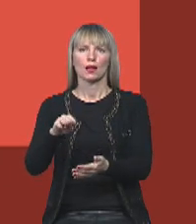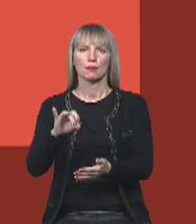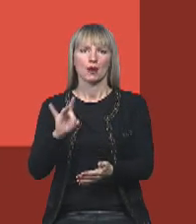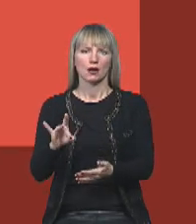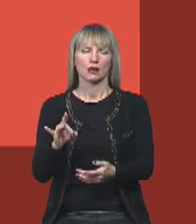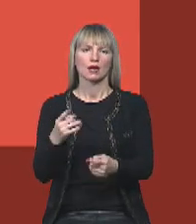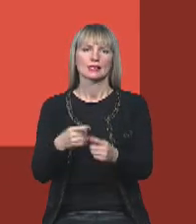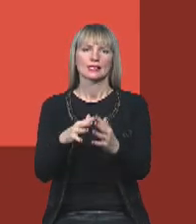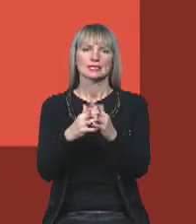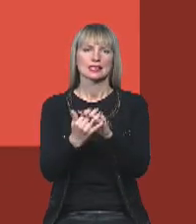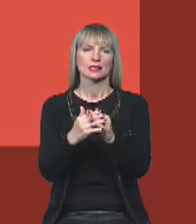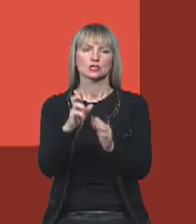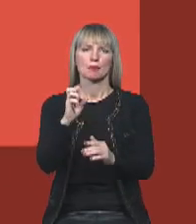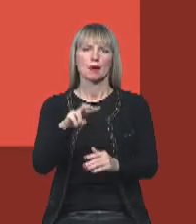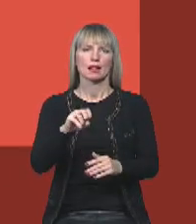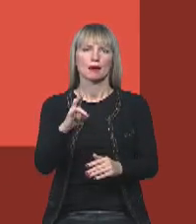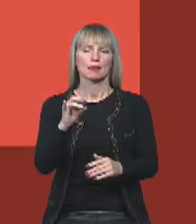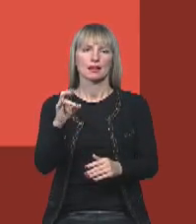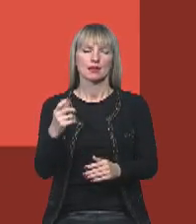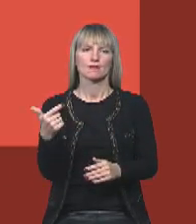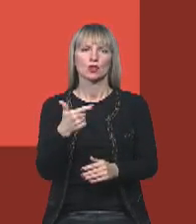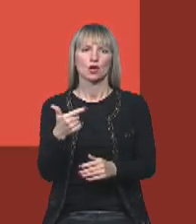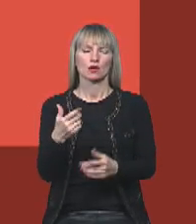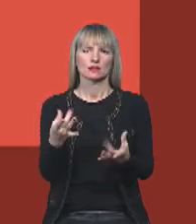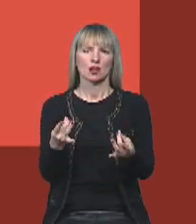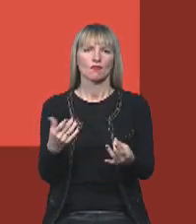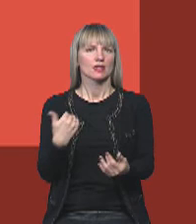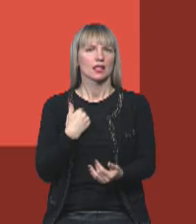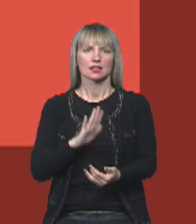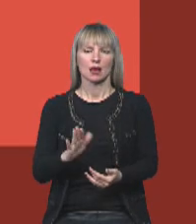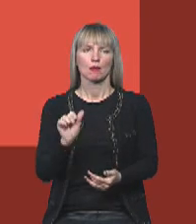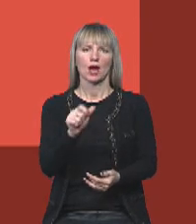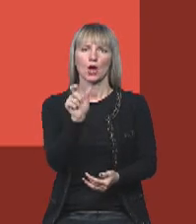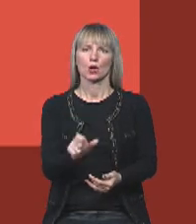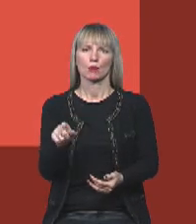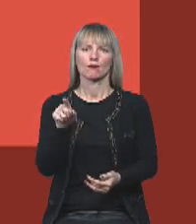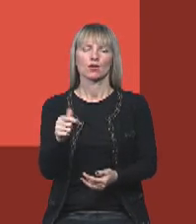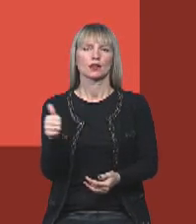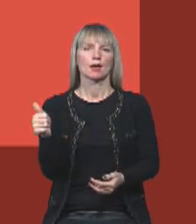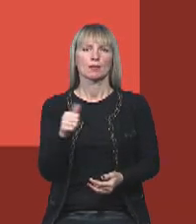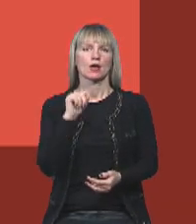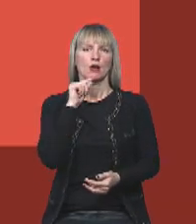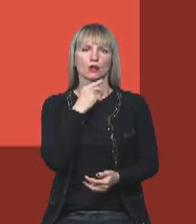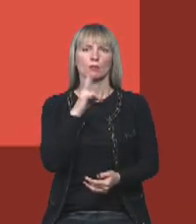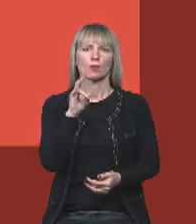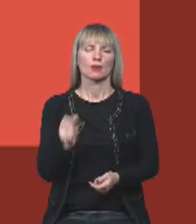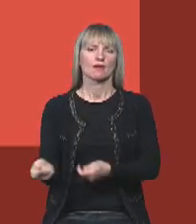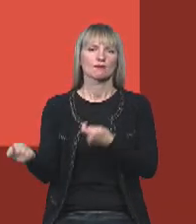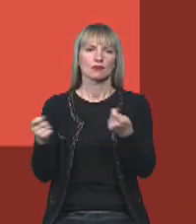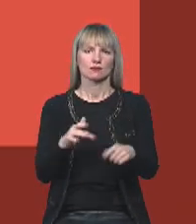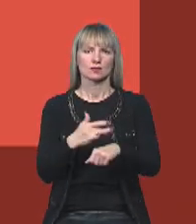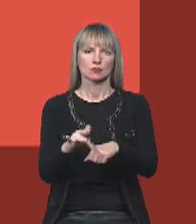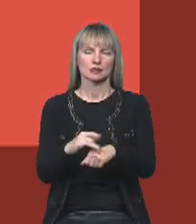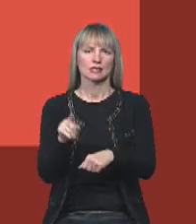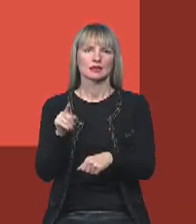селище Балабіно. Суть така. Вторинна сировина належить не нам, а громаді. Вони перше економлять на вивозі сміття.